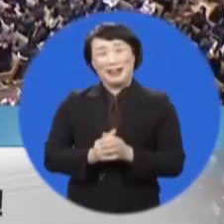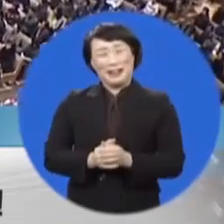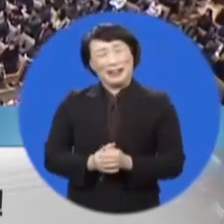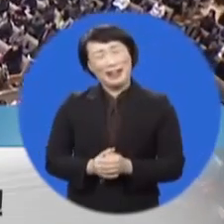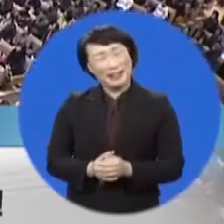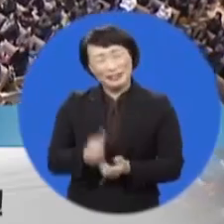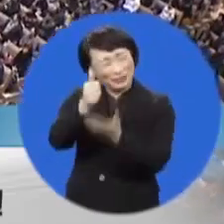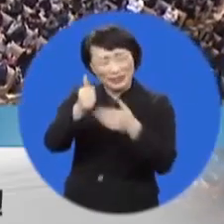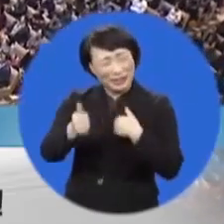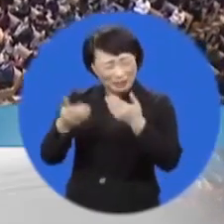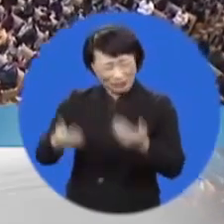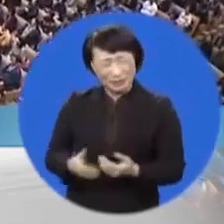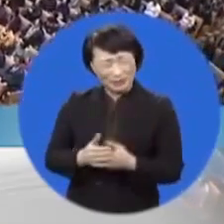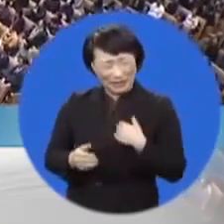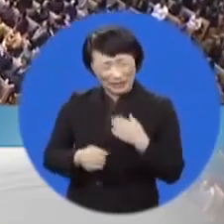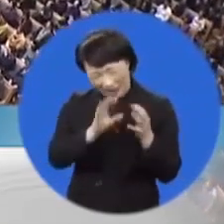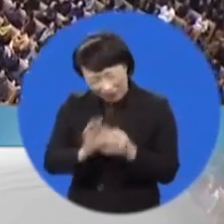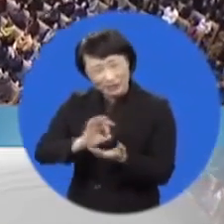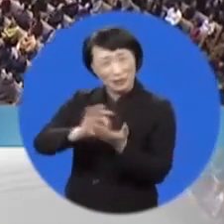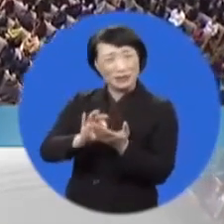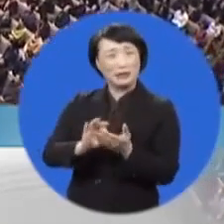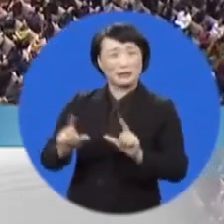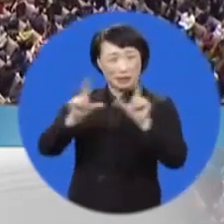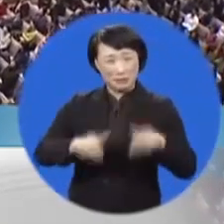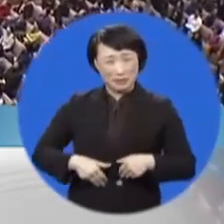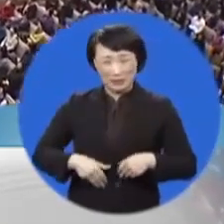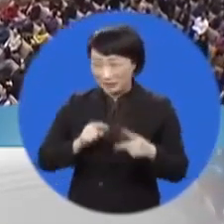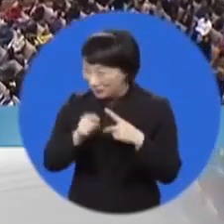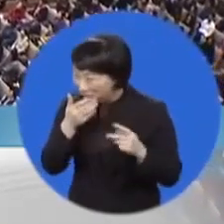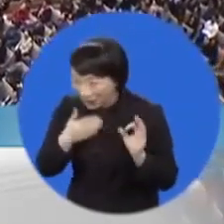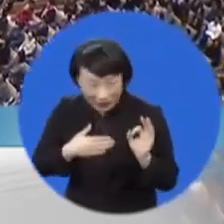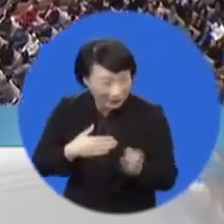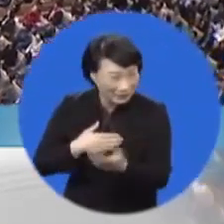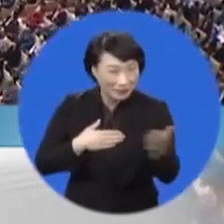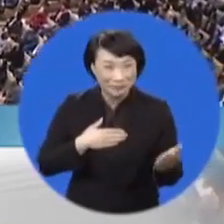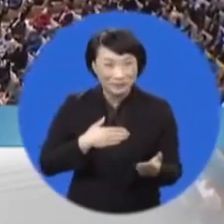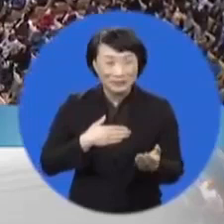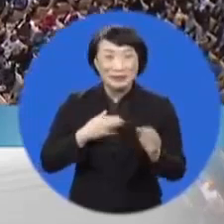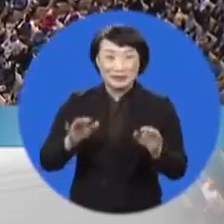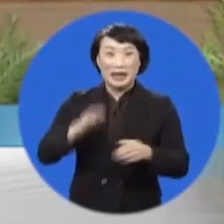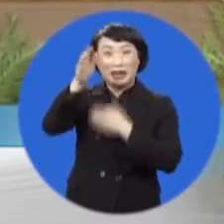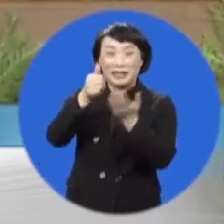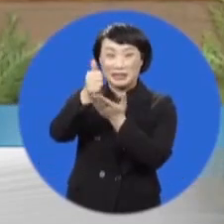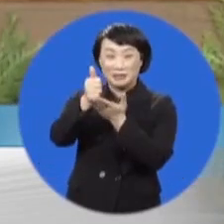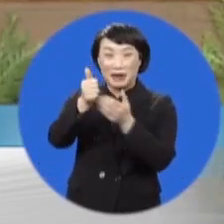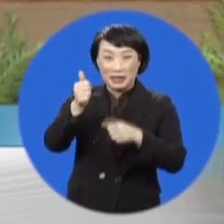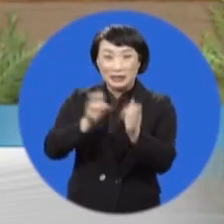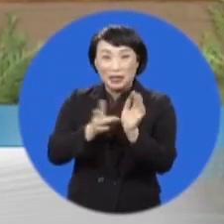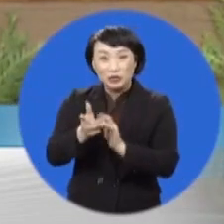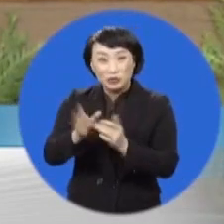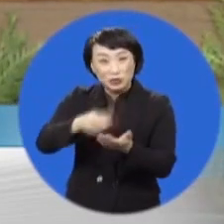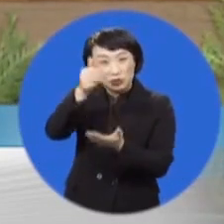순간 내게 주신 노들 활용 한번 사 줄 아는거 e 되십니까 하나님께서 자기 아들